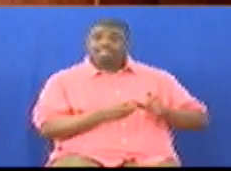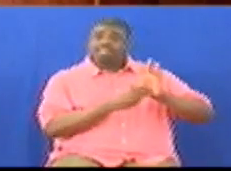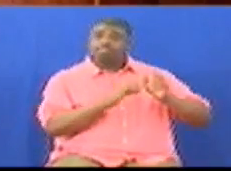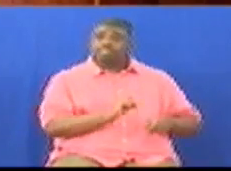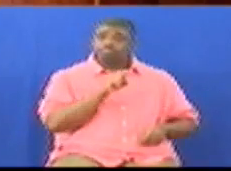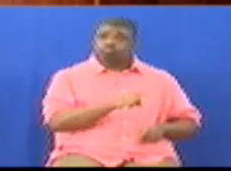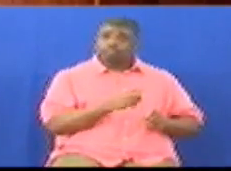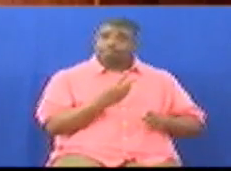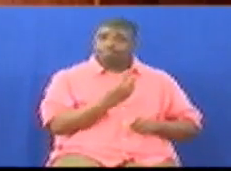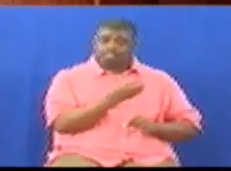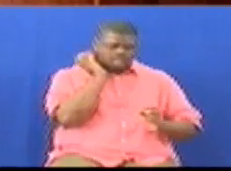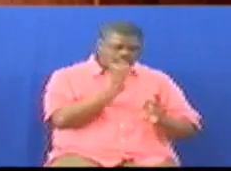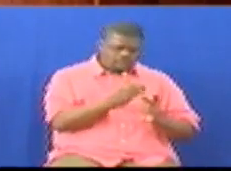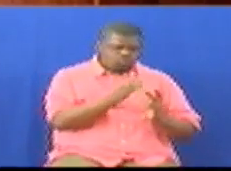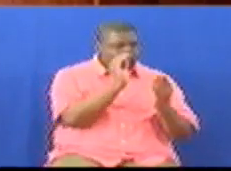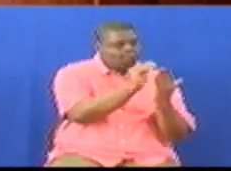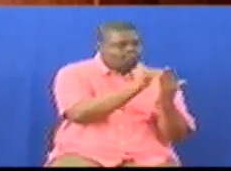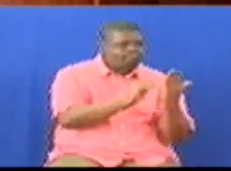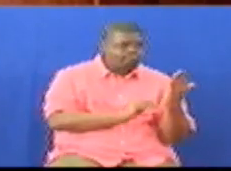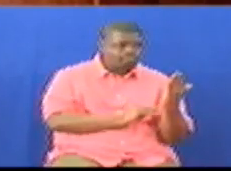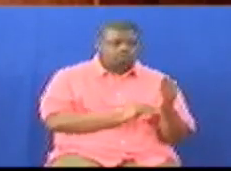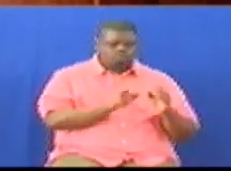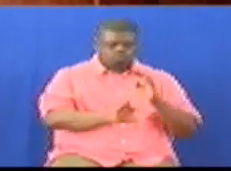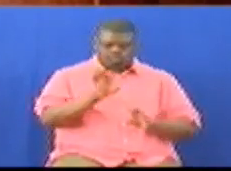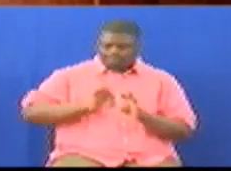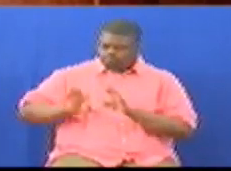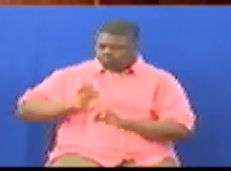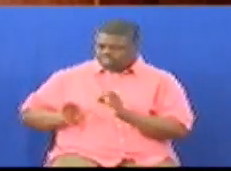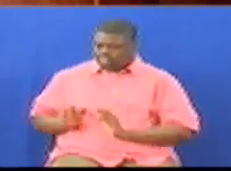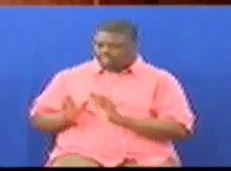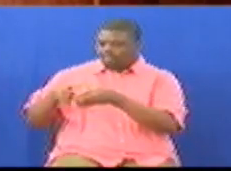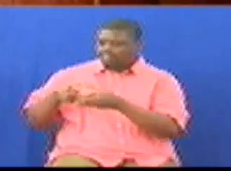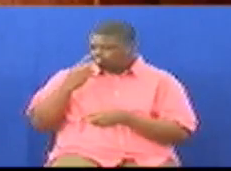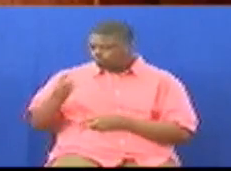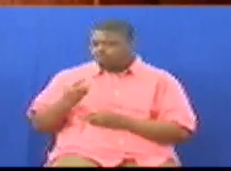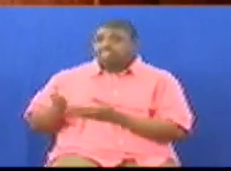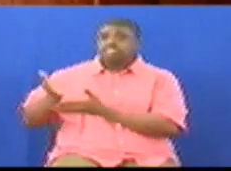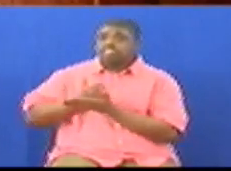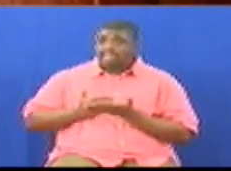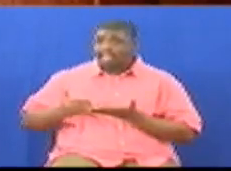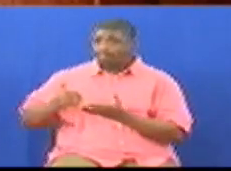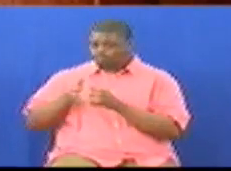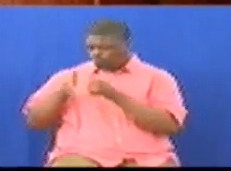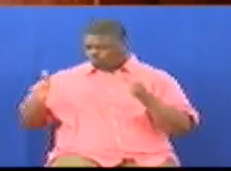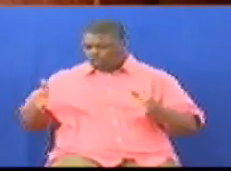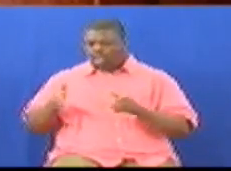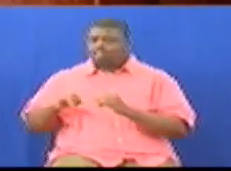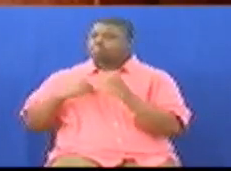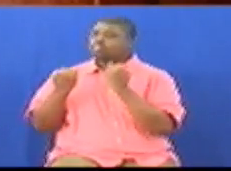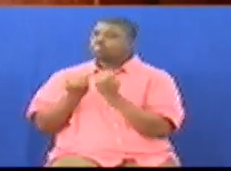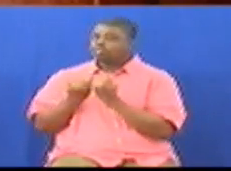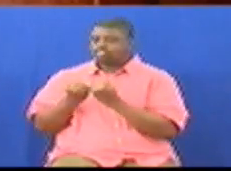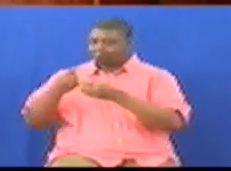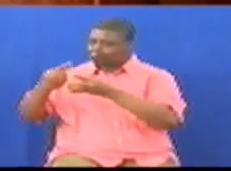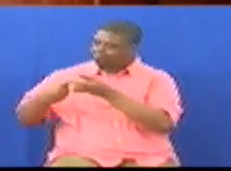ya lengo yaliyowekwa. Uchambuzi wa kamati ulibaini kuwa kwa sehemu kubwa makusanyo hayo yalichangiwa na taasisi zifuatazo ambazo zilitunza kwa